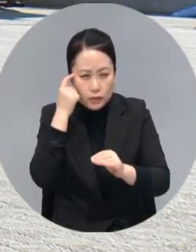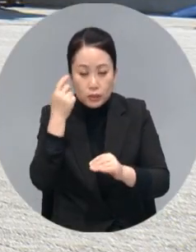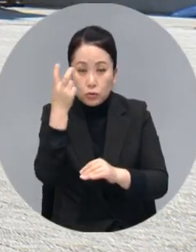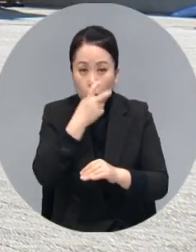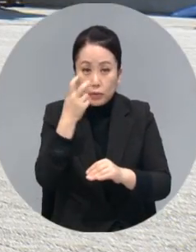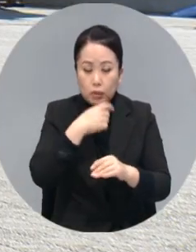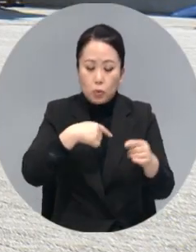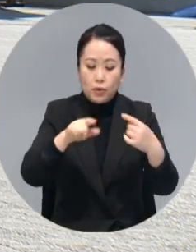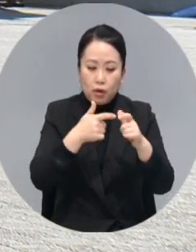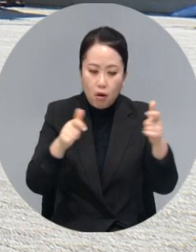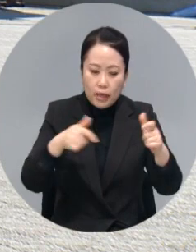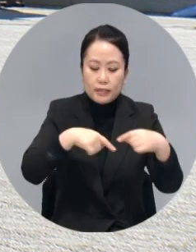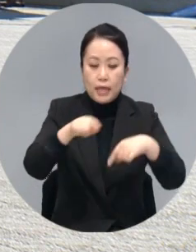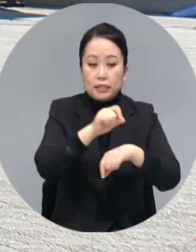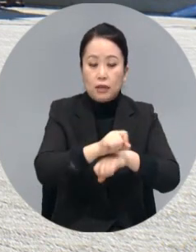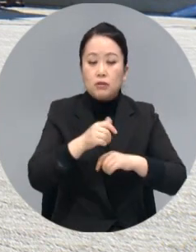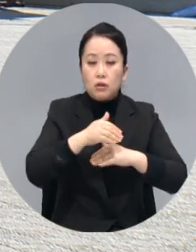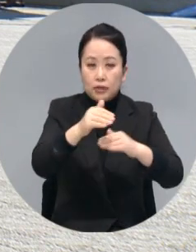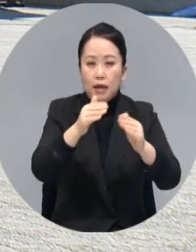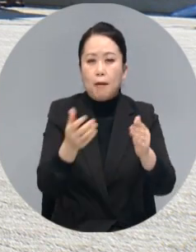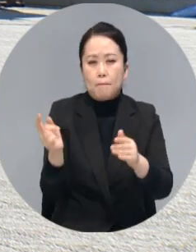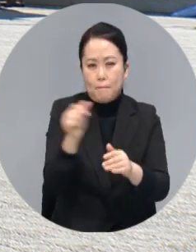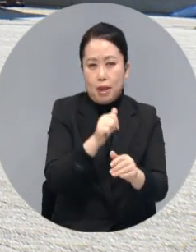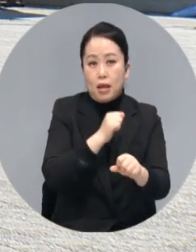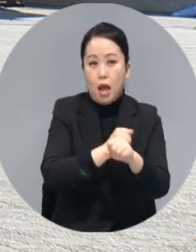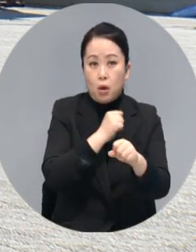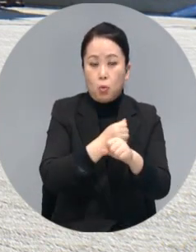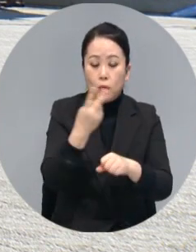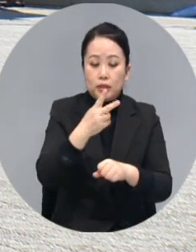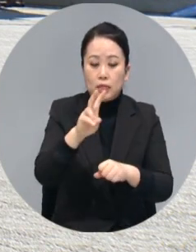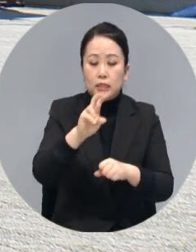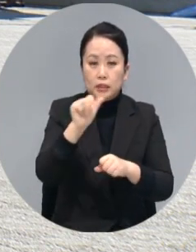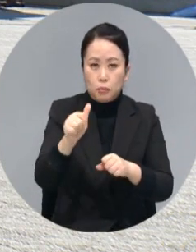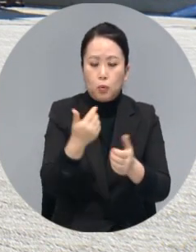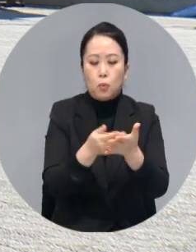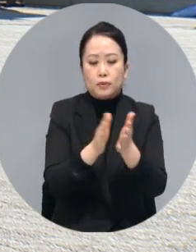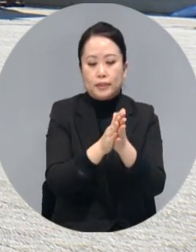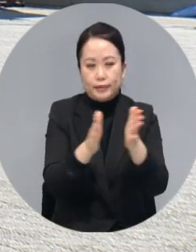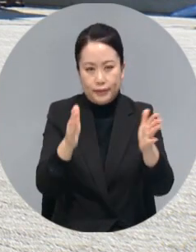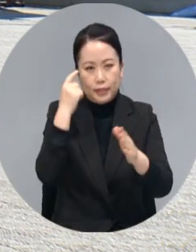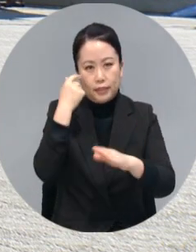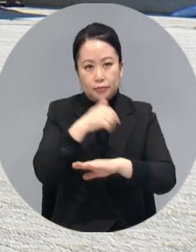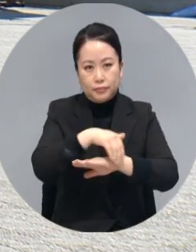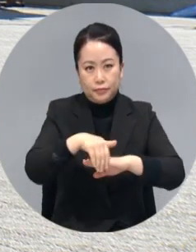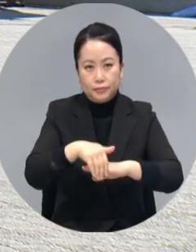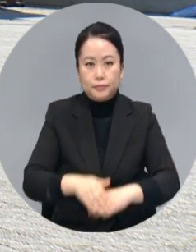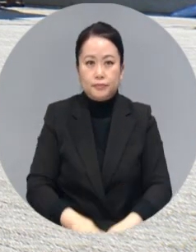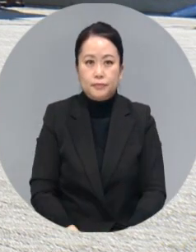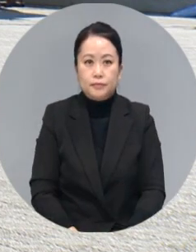빠르게 추진하고 오는 2025년 공사에 착수한다는 계획입니다. MBC 뉴스 조민입니다.